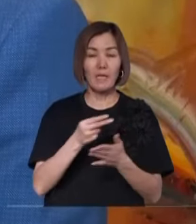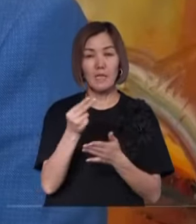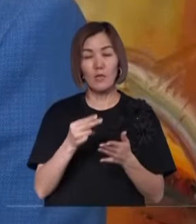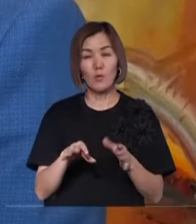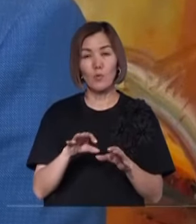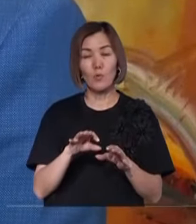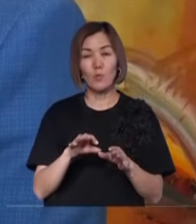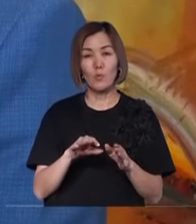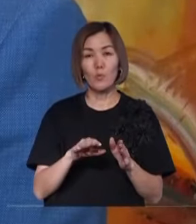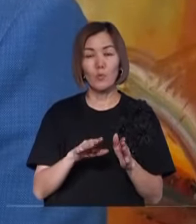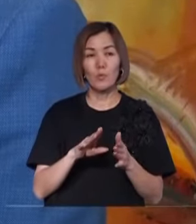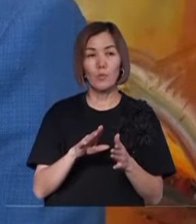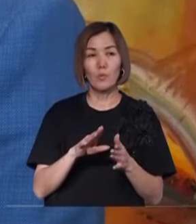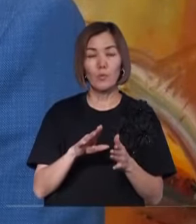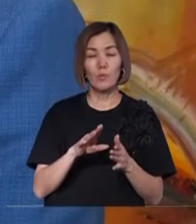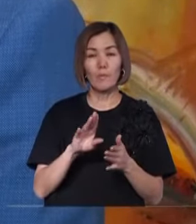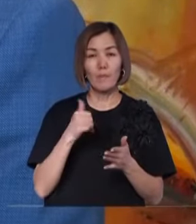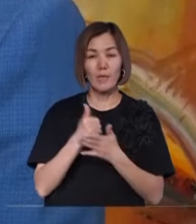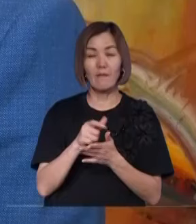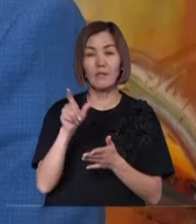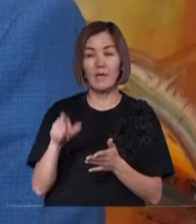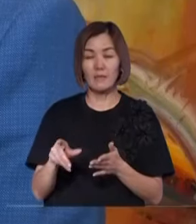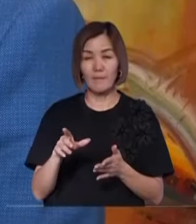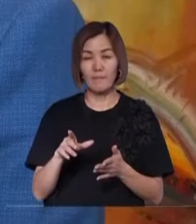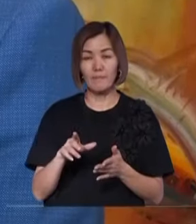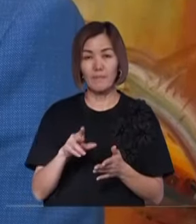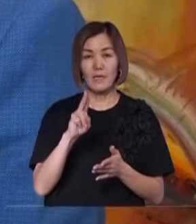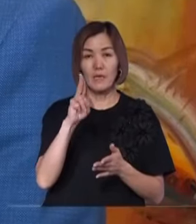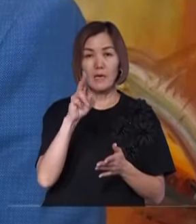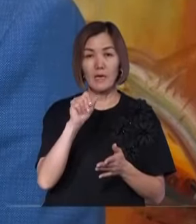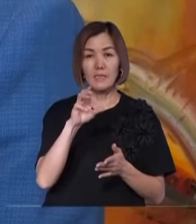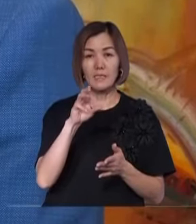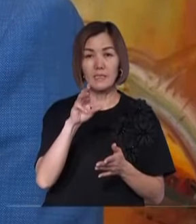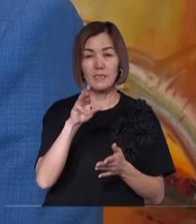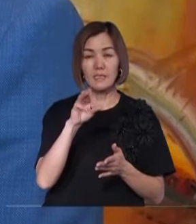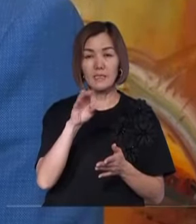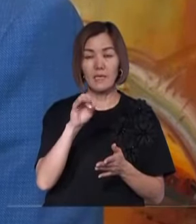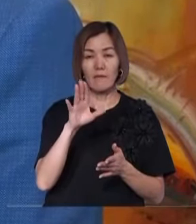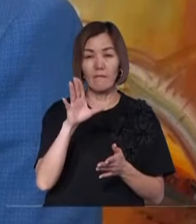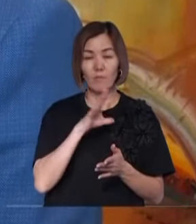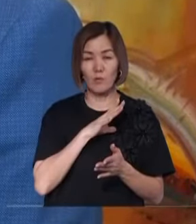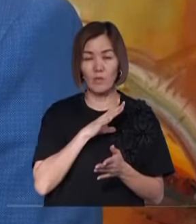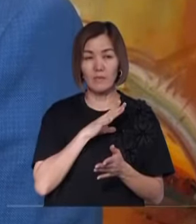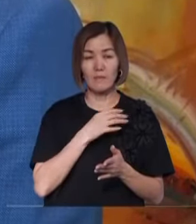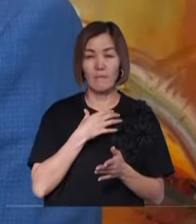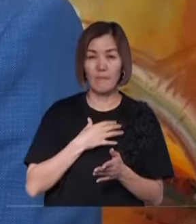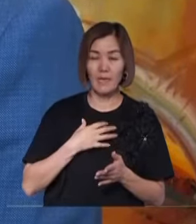деп атап айтуға болады. Сондықтан да осы шараның мағынасы мәні де үлкен деп